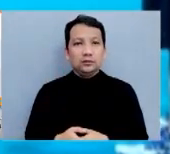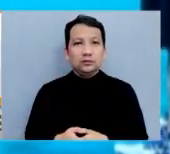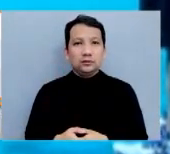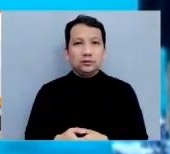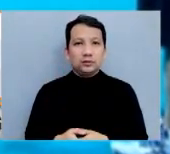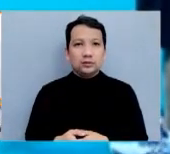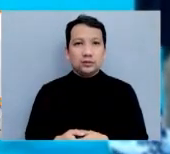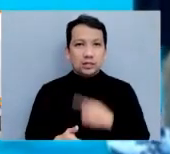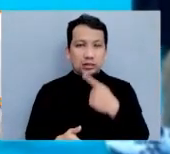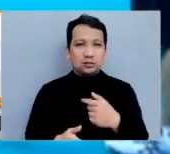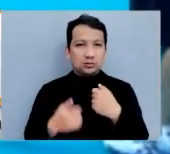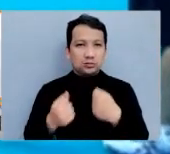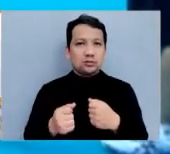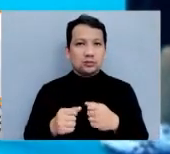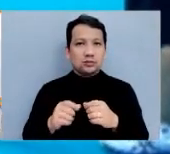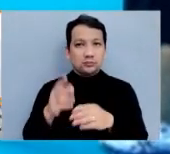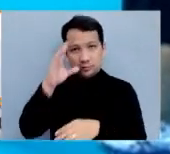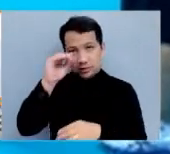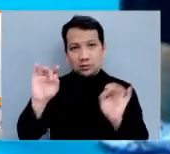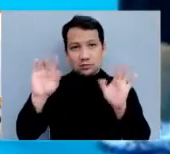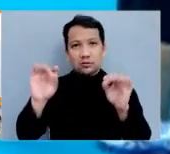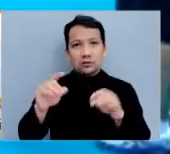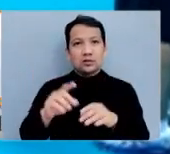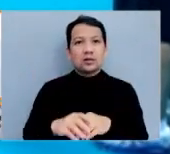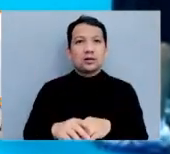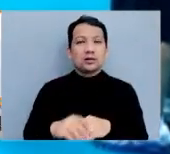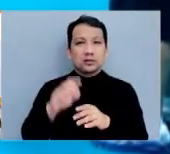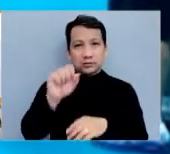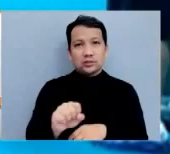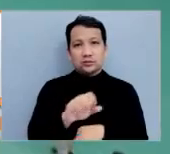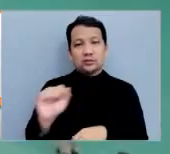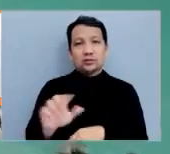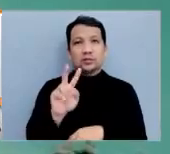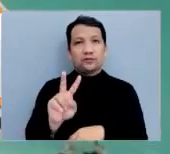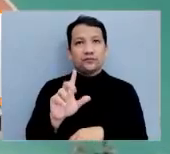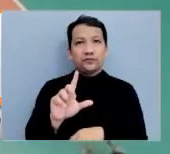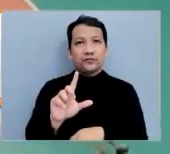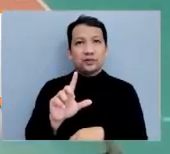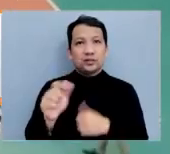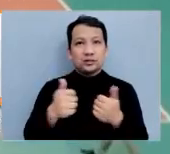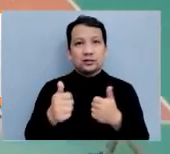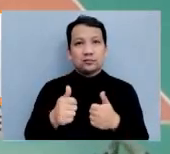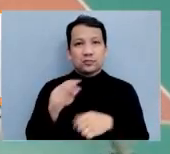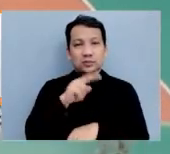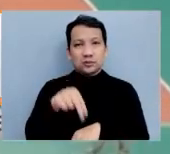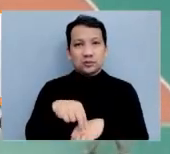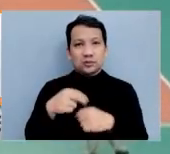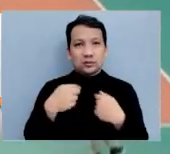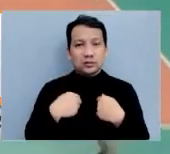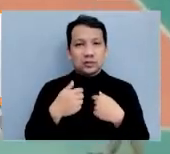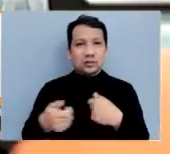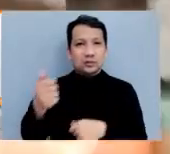lineup ng Philippine Men's Volleyball Team para sa Philippine leg ng Southeast Asia V-League. Nagbabalik sa national team duty sina heavy hitters